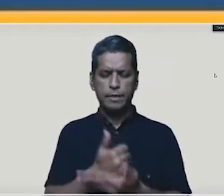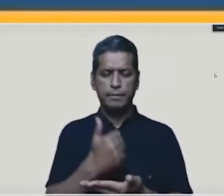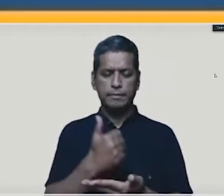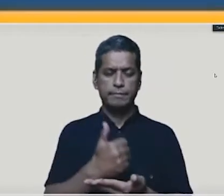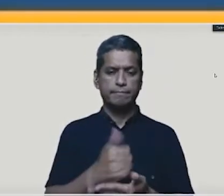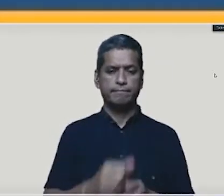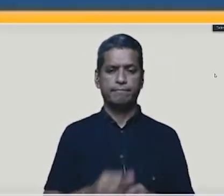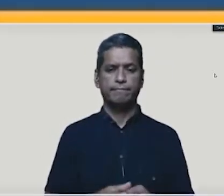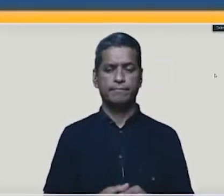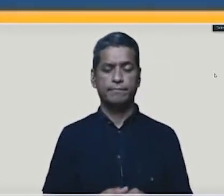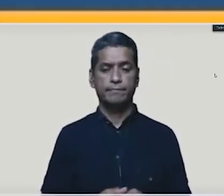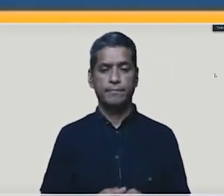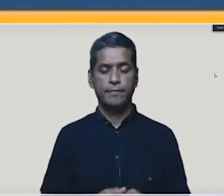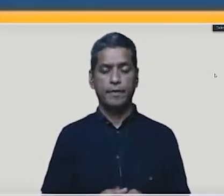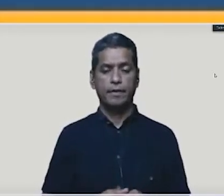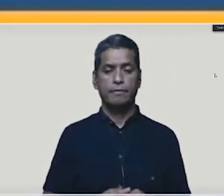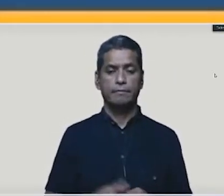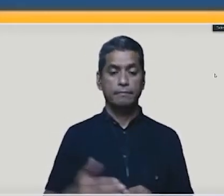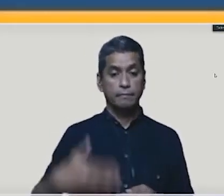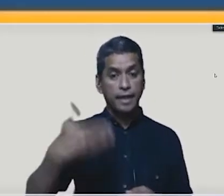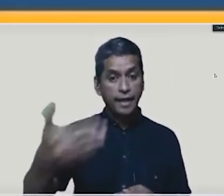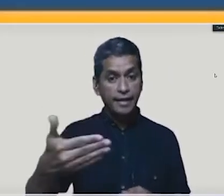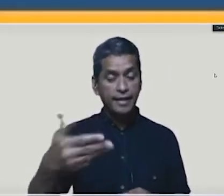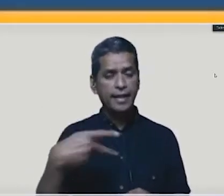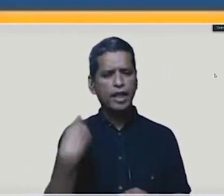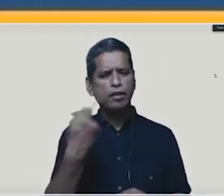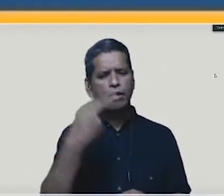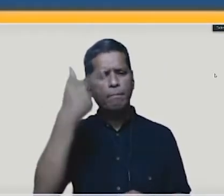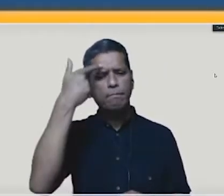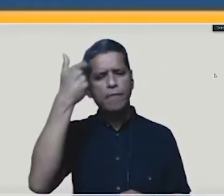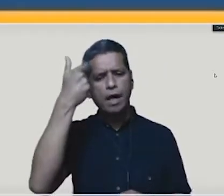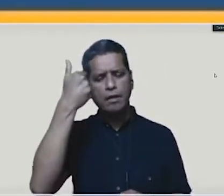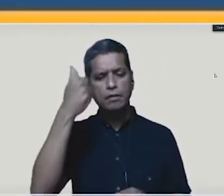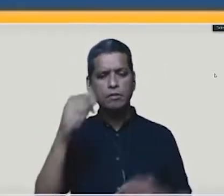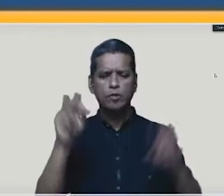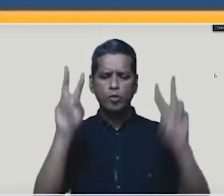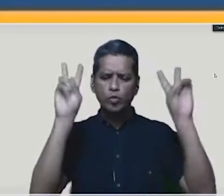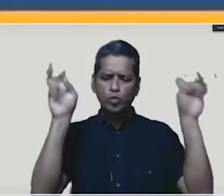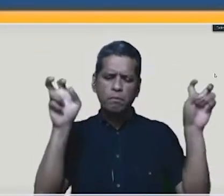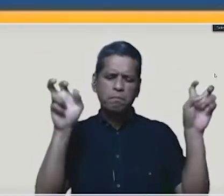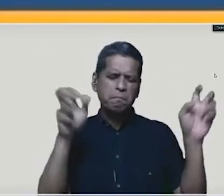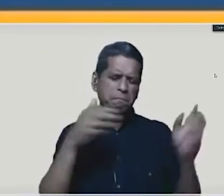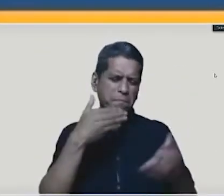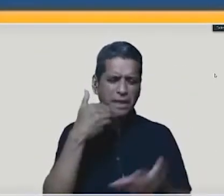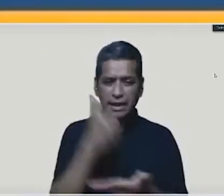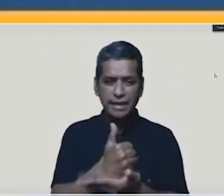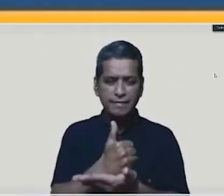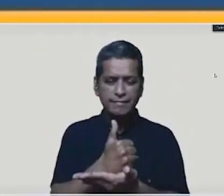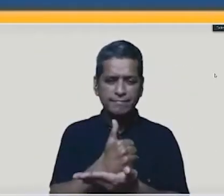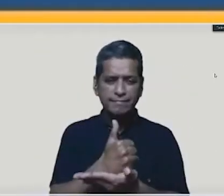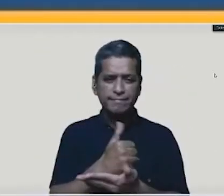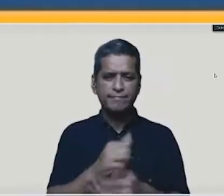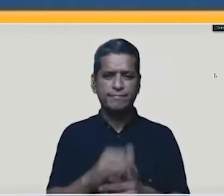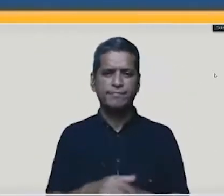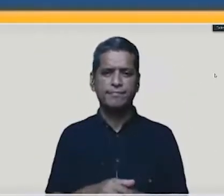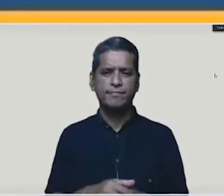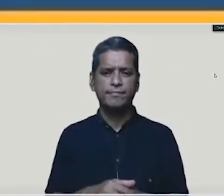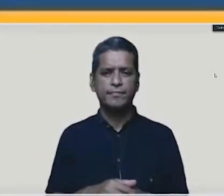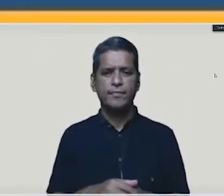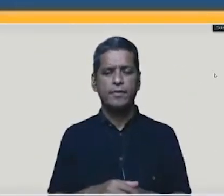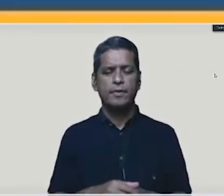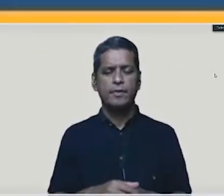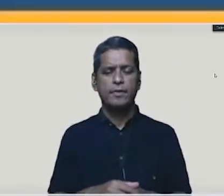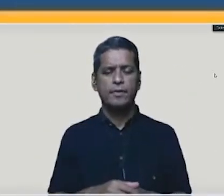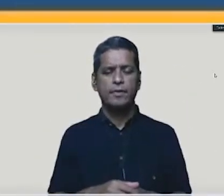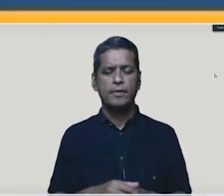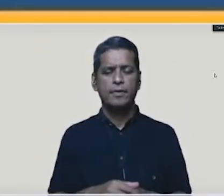baik pada malam hari ini kita akan mempelajari satu judul yang sungguh sangat penting beberapa hal beberapa